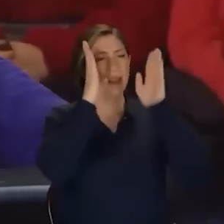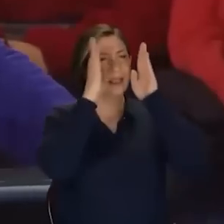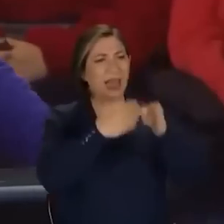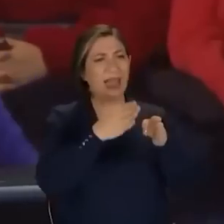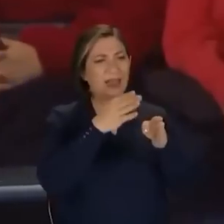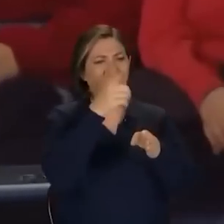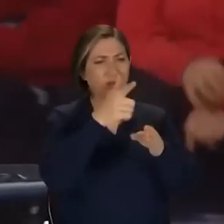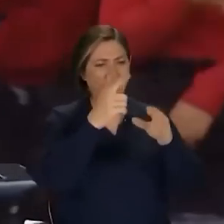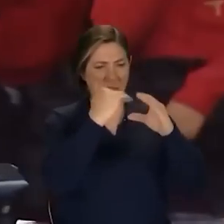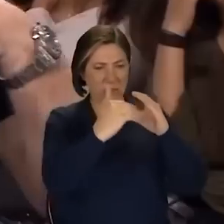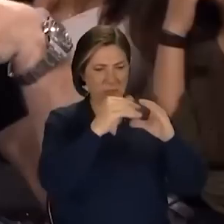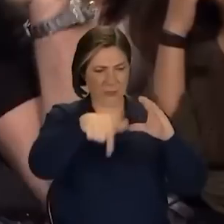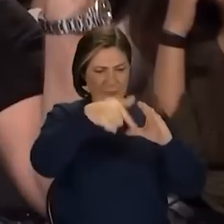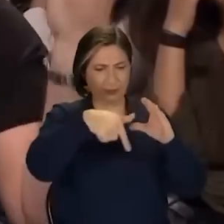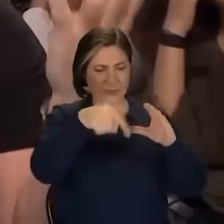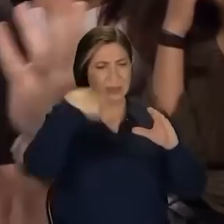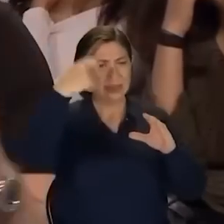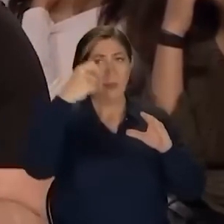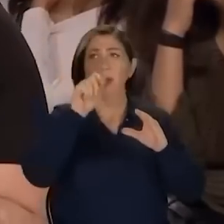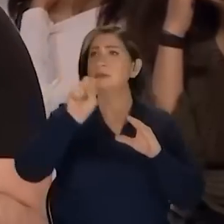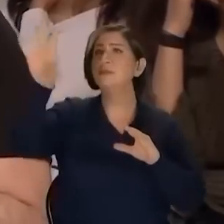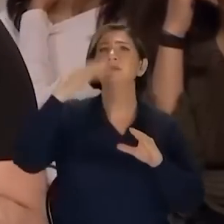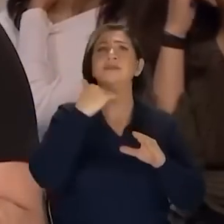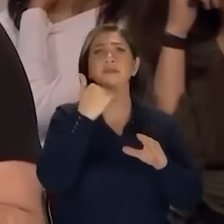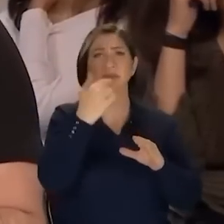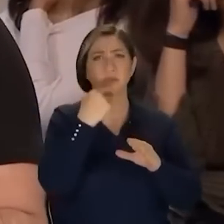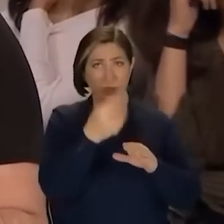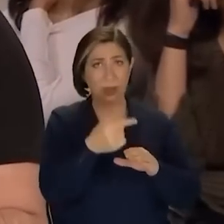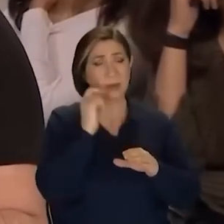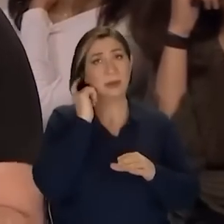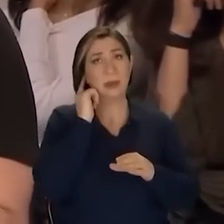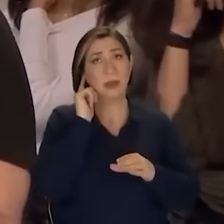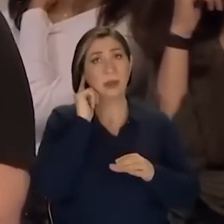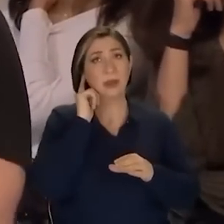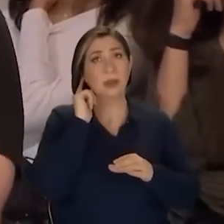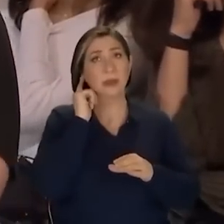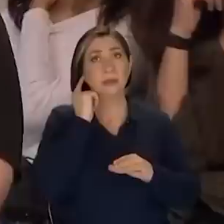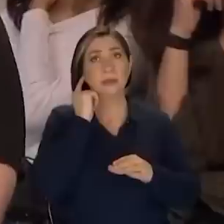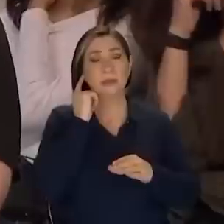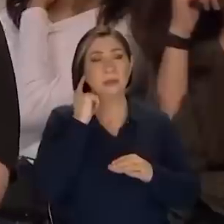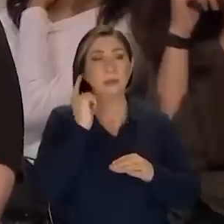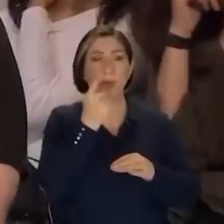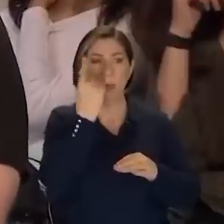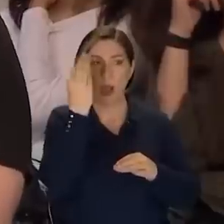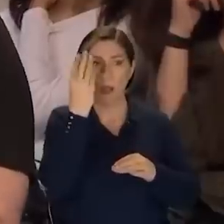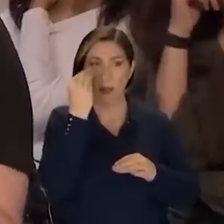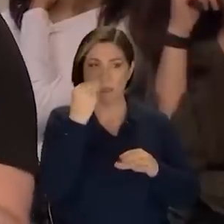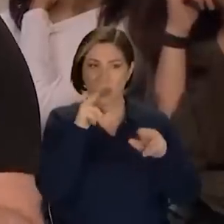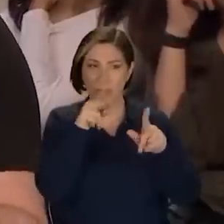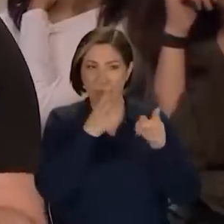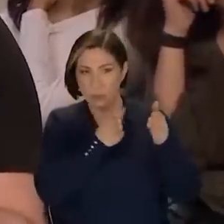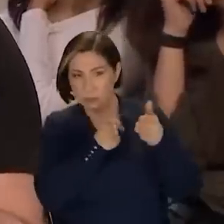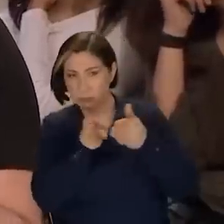yancı video kasete üretilen sinema perdesine çıkmayan filmler için söylenir Acaba böyle bir anlam ifade eder bir